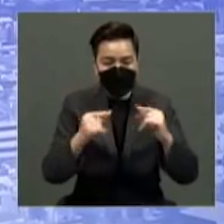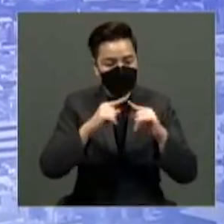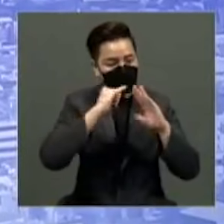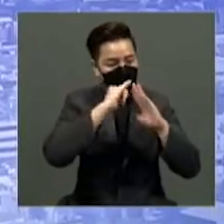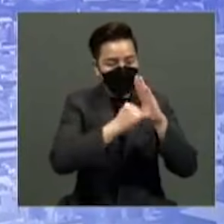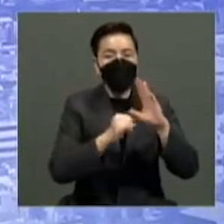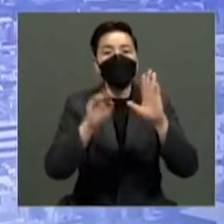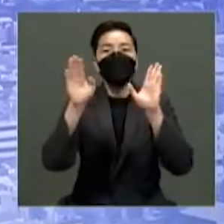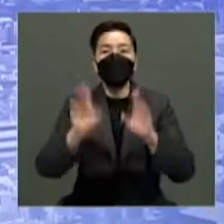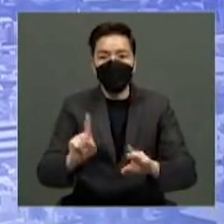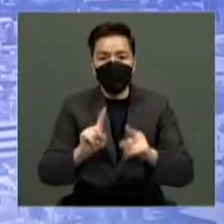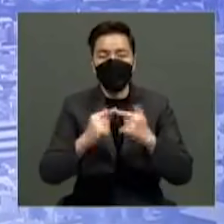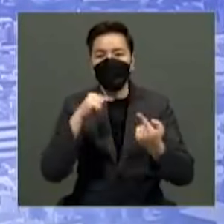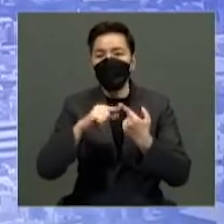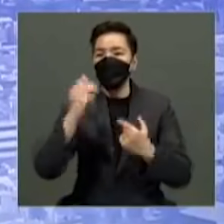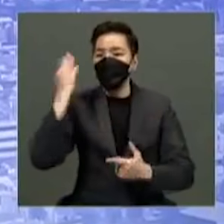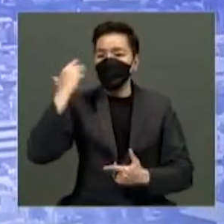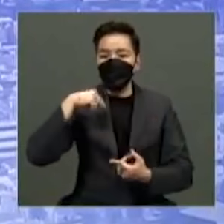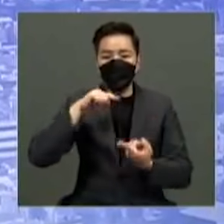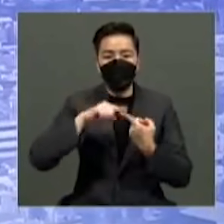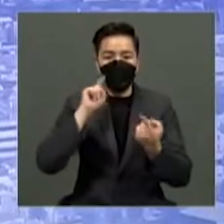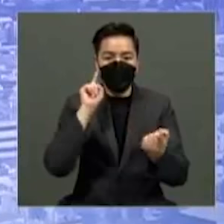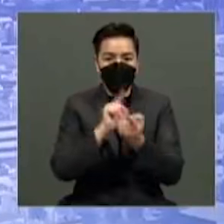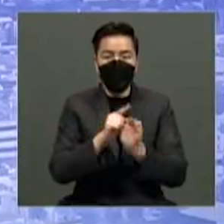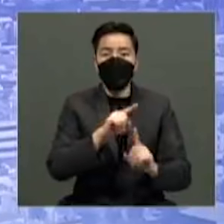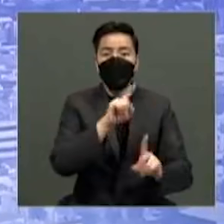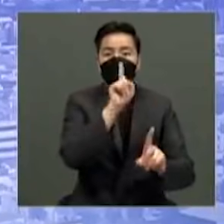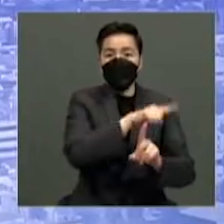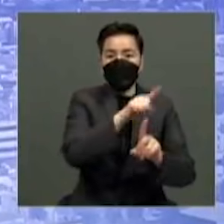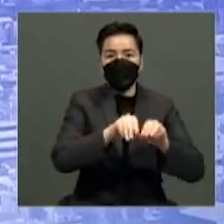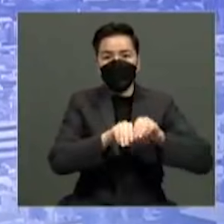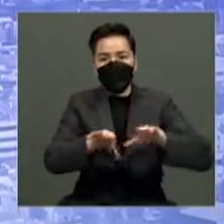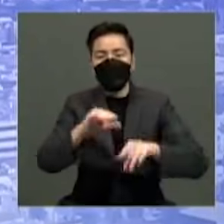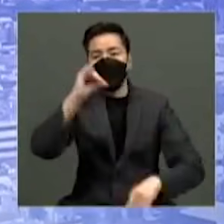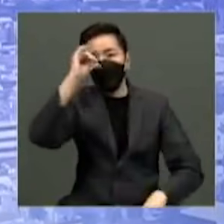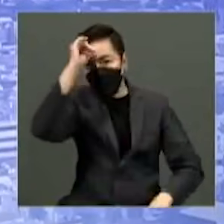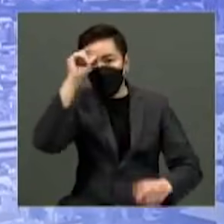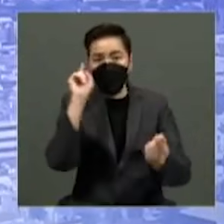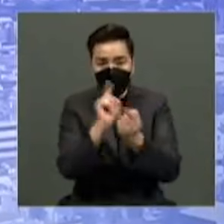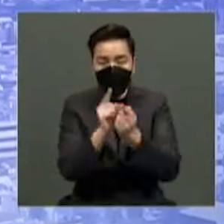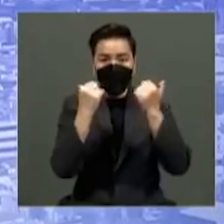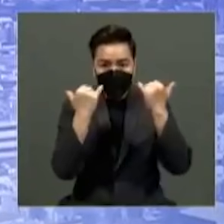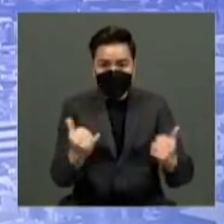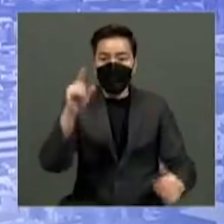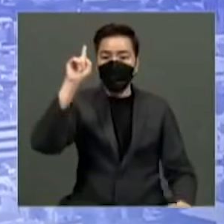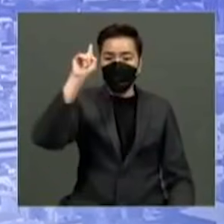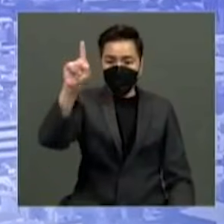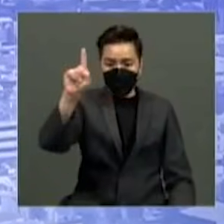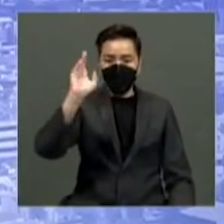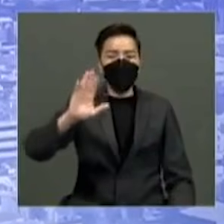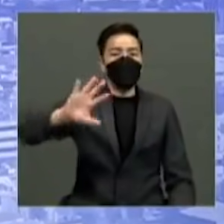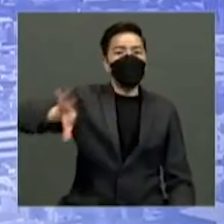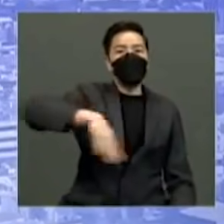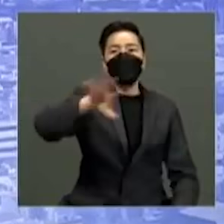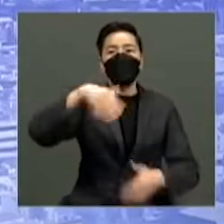เป็นอย่างไรบ้างอย่างที่เคยมีการรายงานสายพันธุ์อังกฤษหรือสายพันธุ์อินเดียและครั้งนี้ก็จะเป็นสายพันธุ์อีกอันนึงที่อยู่ในความสนใจของ